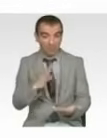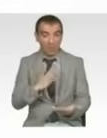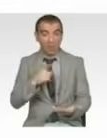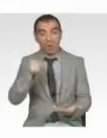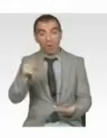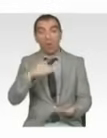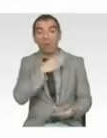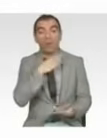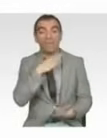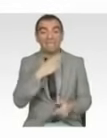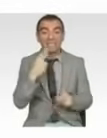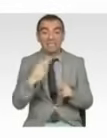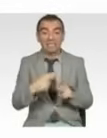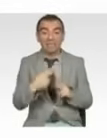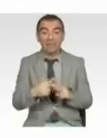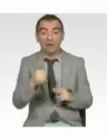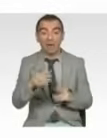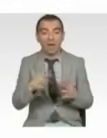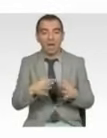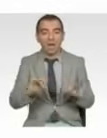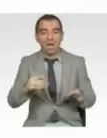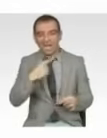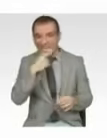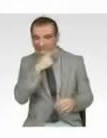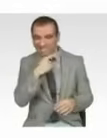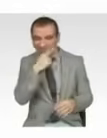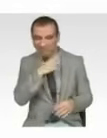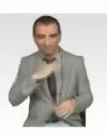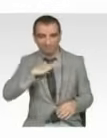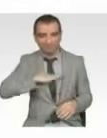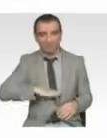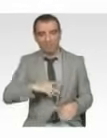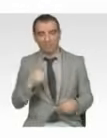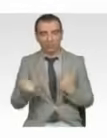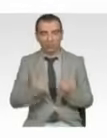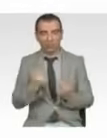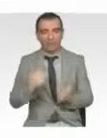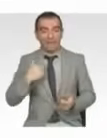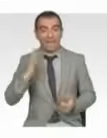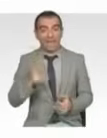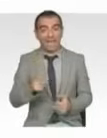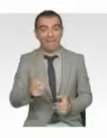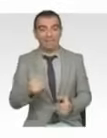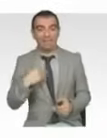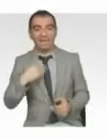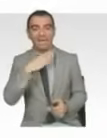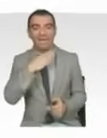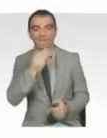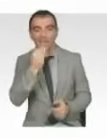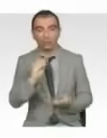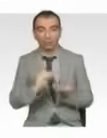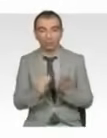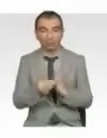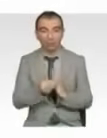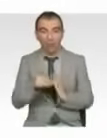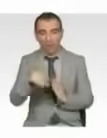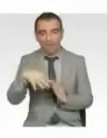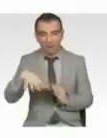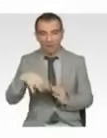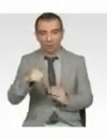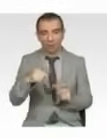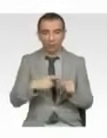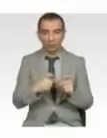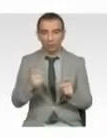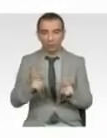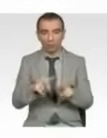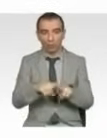o eti çok hızlı bir şekilde hazım etmesini sağlıyor. Bak benim en şeyim nedir biliyor musun? Et yerken soğan, maydanoz, sumak karışımı. Evet.